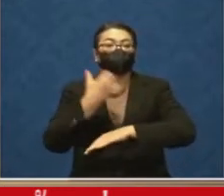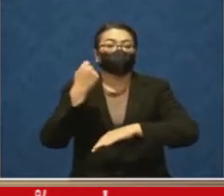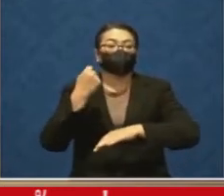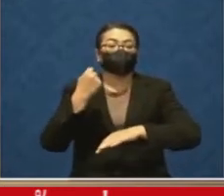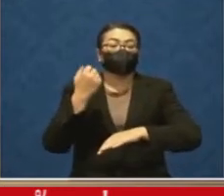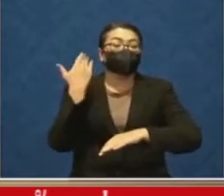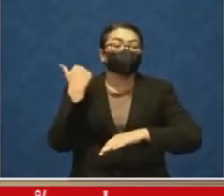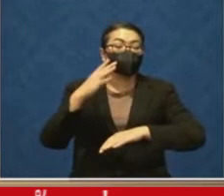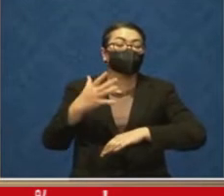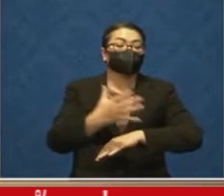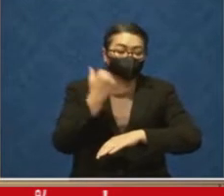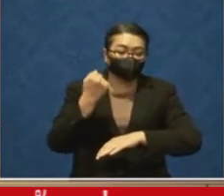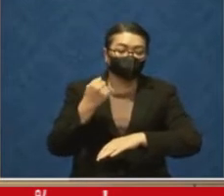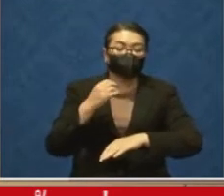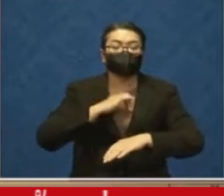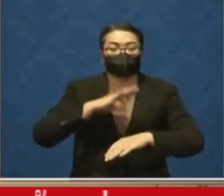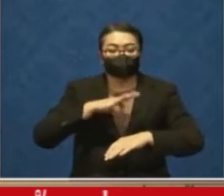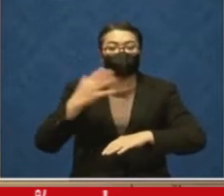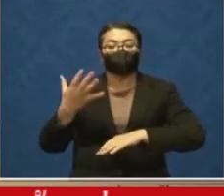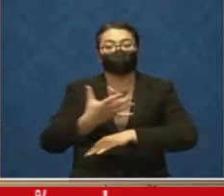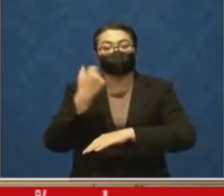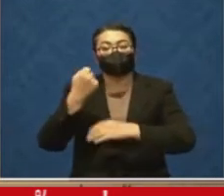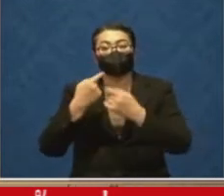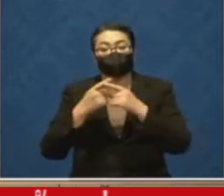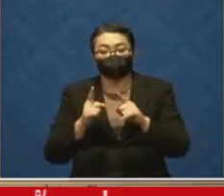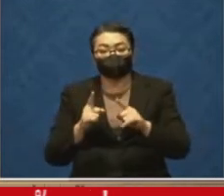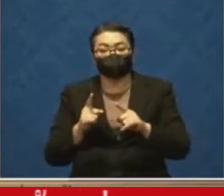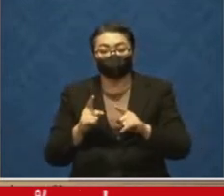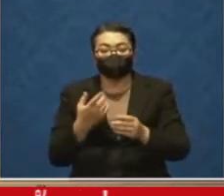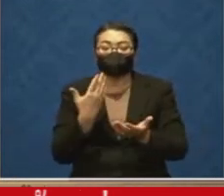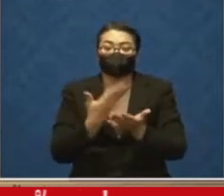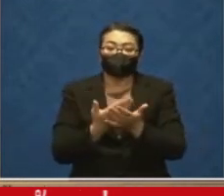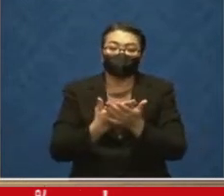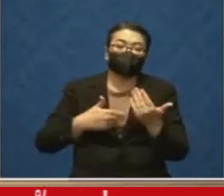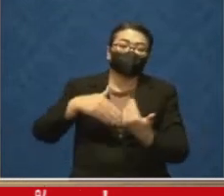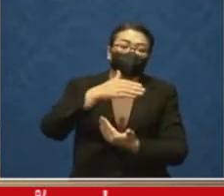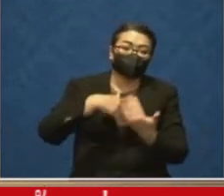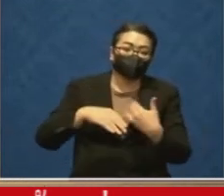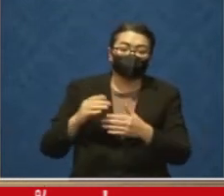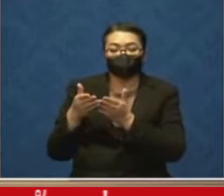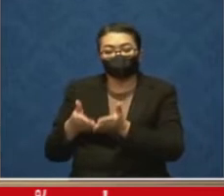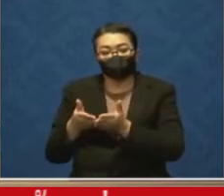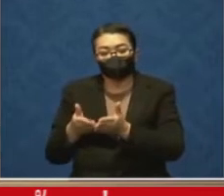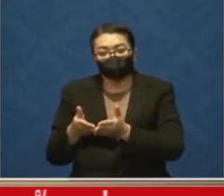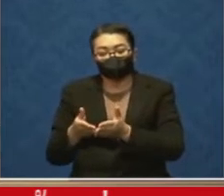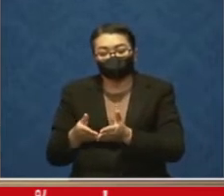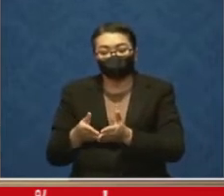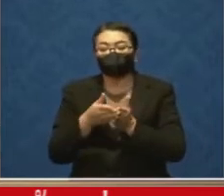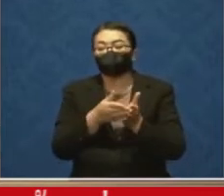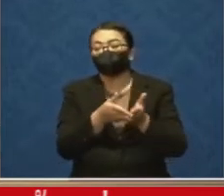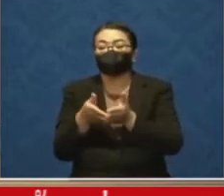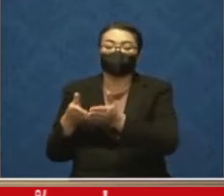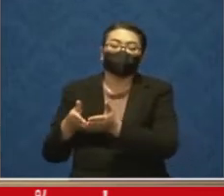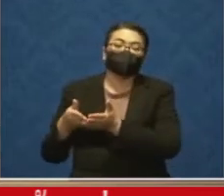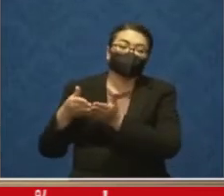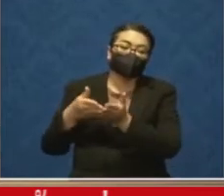ถงแ้นวาประเทศชาติเราจะย่ำแย่เพระพระเทศการคลเมืองแต่เราก็ยัมีการหาเรือประมงให้มีการออกหาปลาในทะ